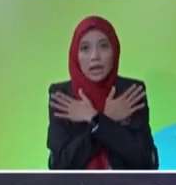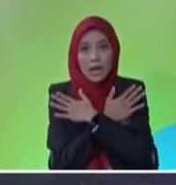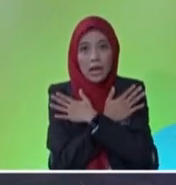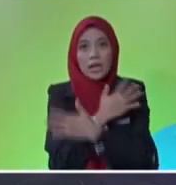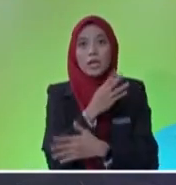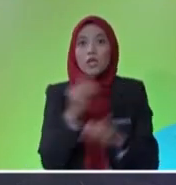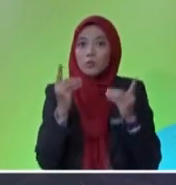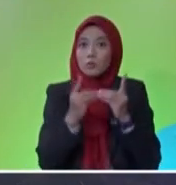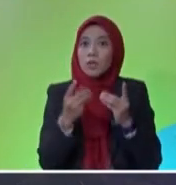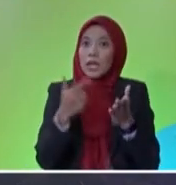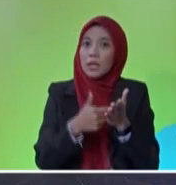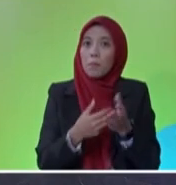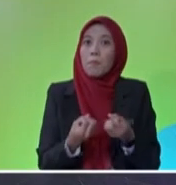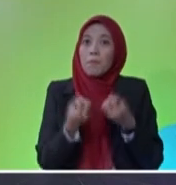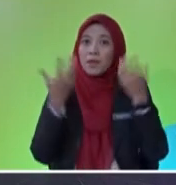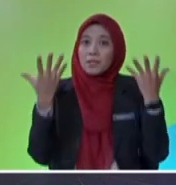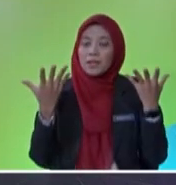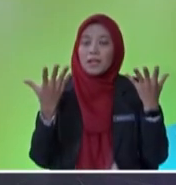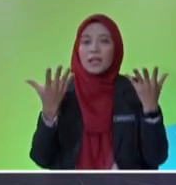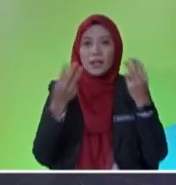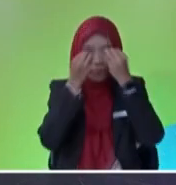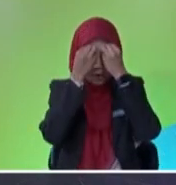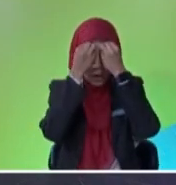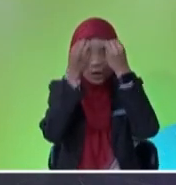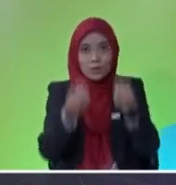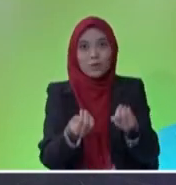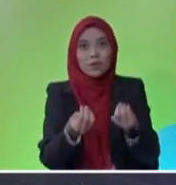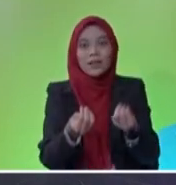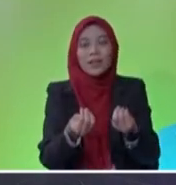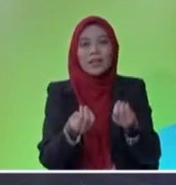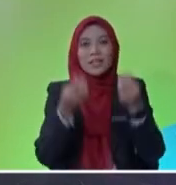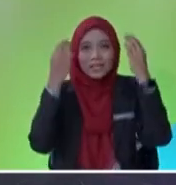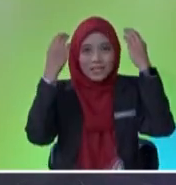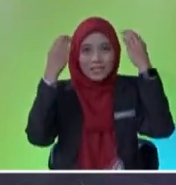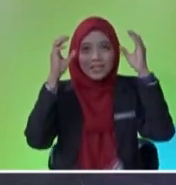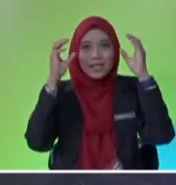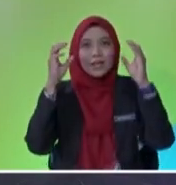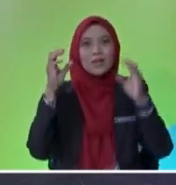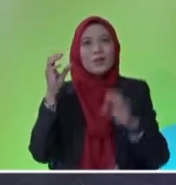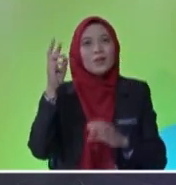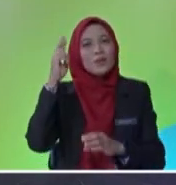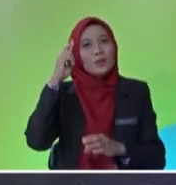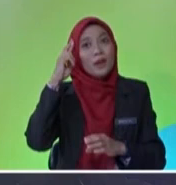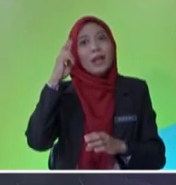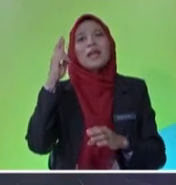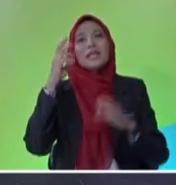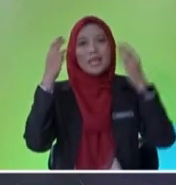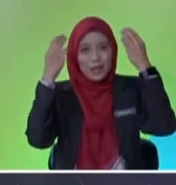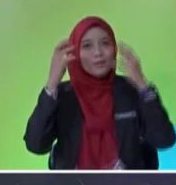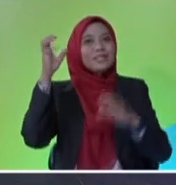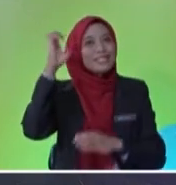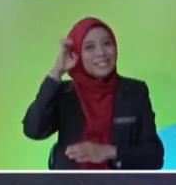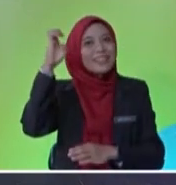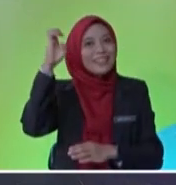dengan lebih banyak lagi pokoknya daripada Ridwan riduan boleh ego sebagai cengis Zaini